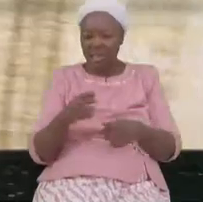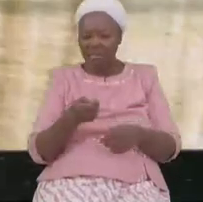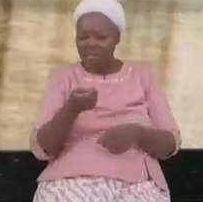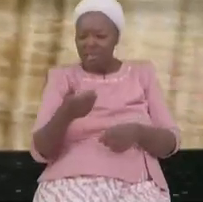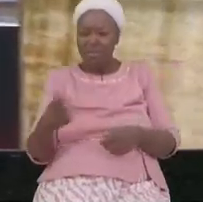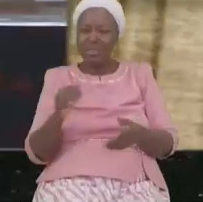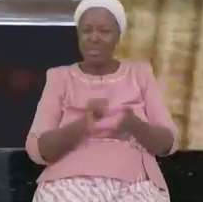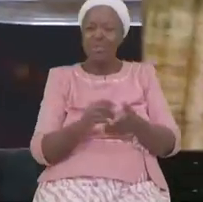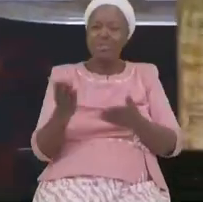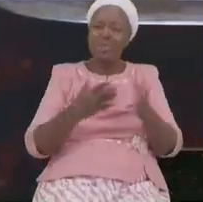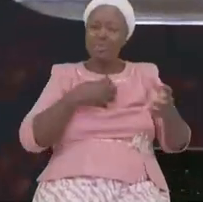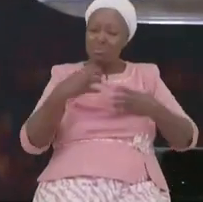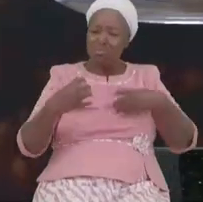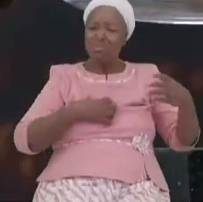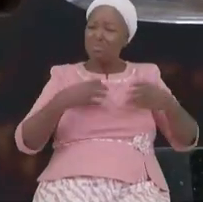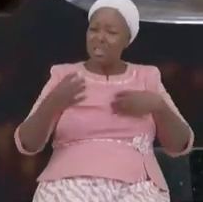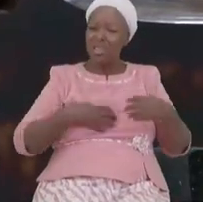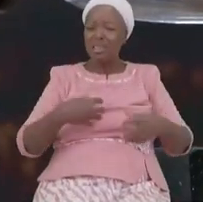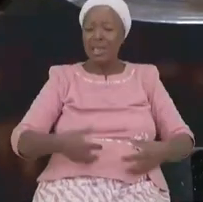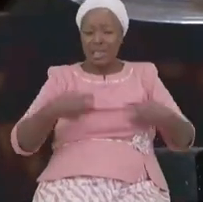tu te plains, et vous argumentez à tout moment.